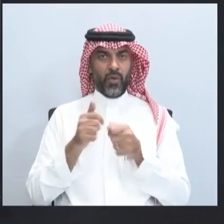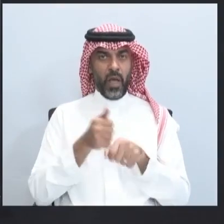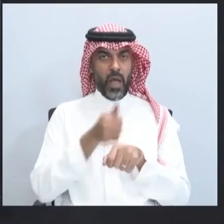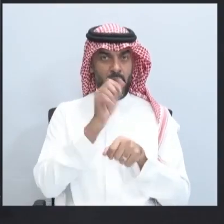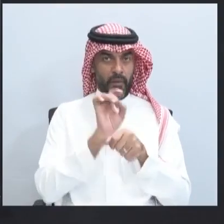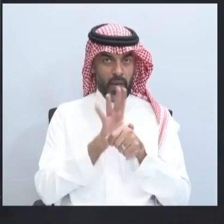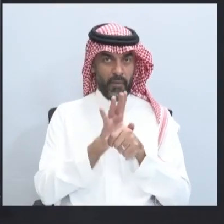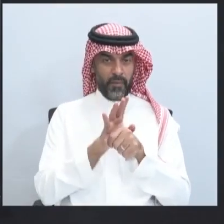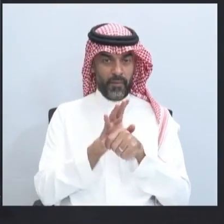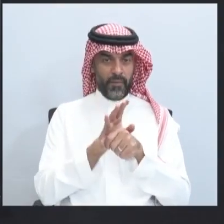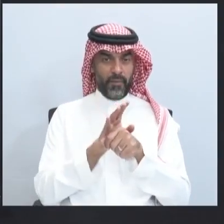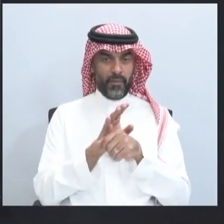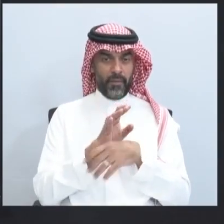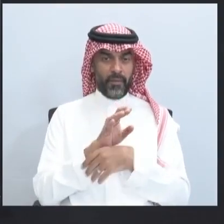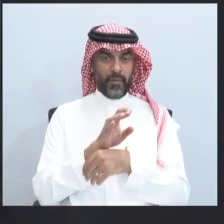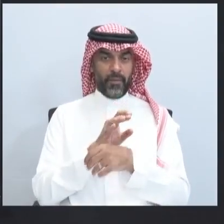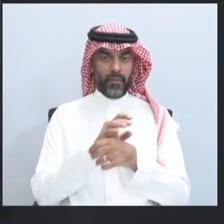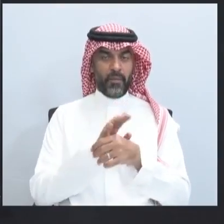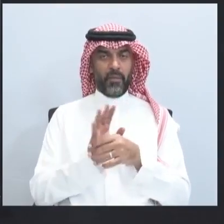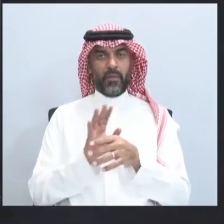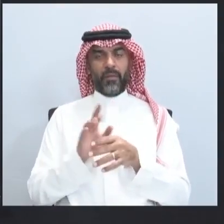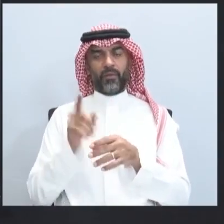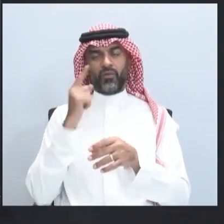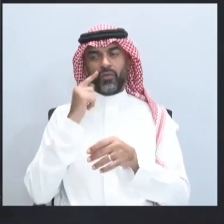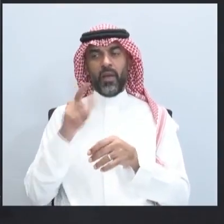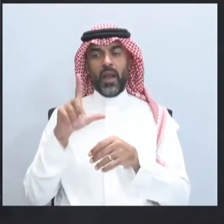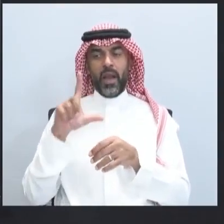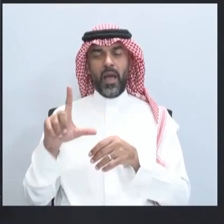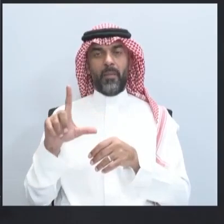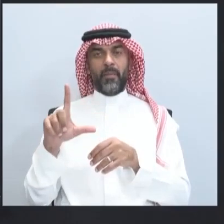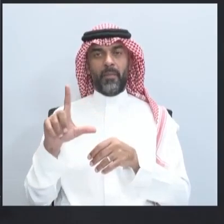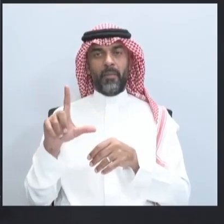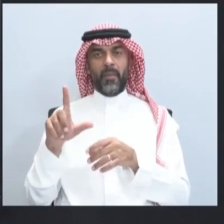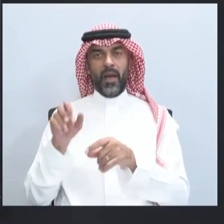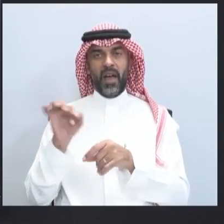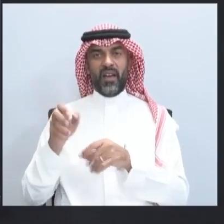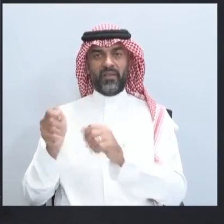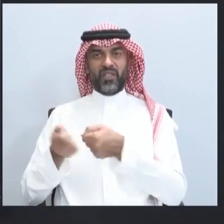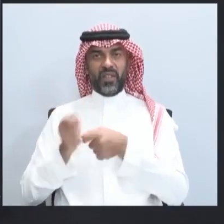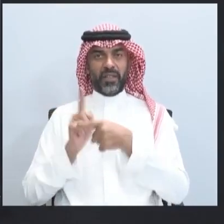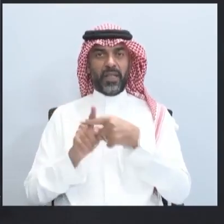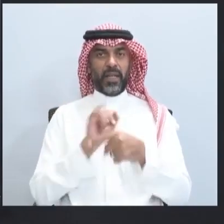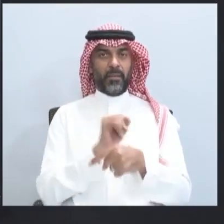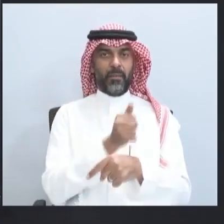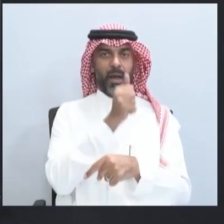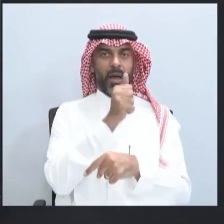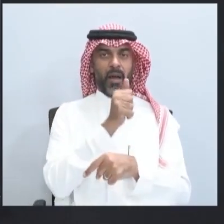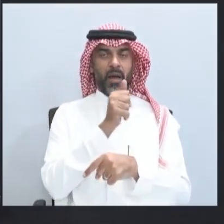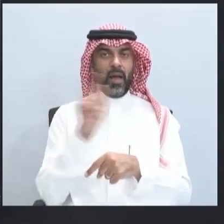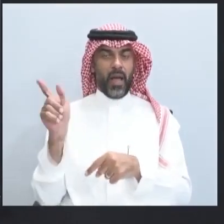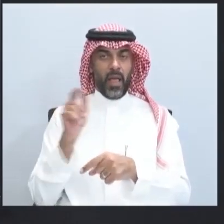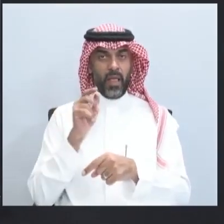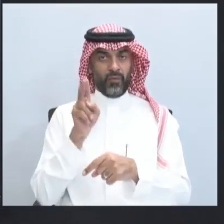اصلها ماذا اصلها لام حرف جر دخل على ماء هل هو يسال ام انه يخبر